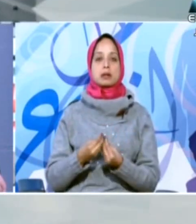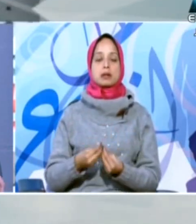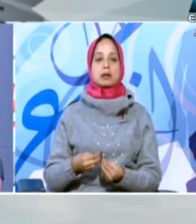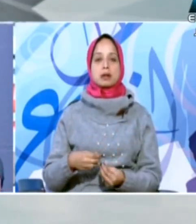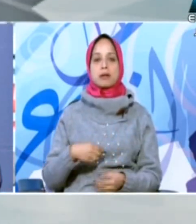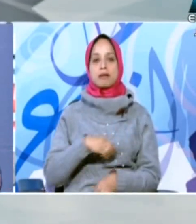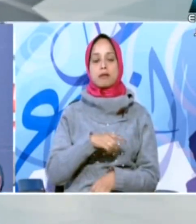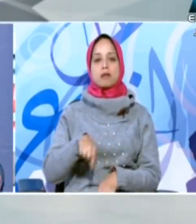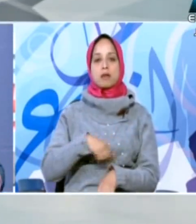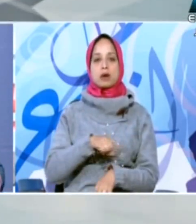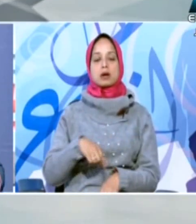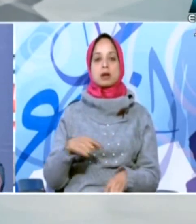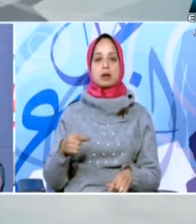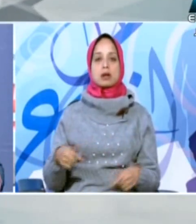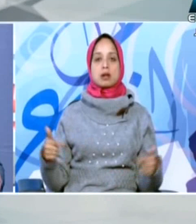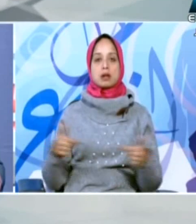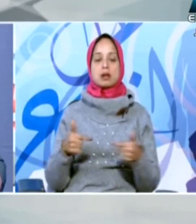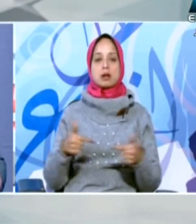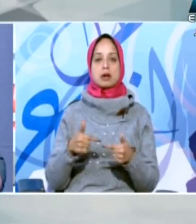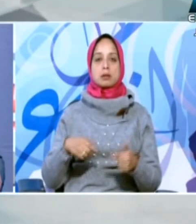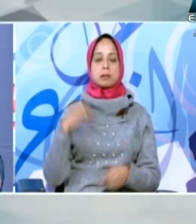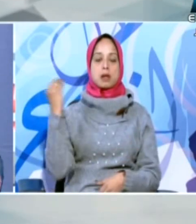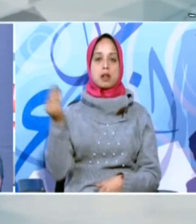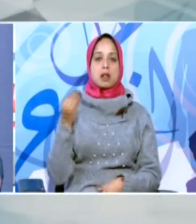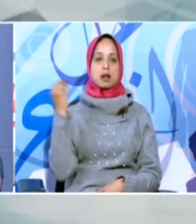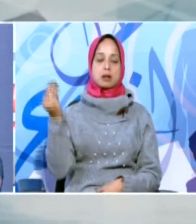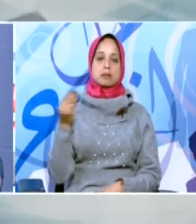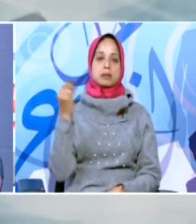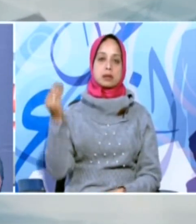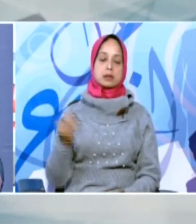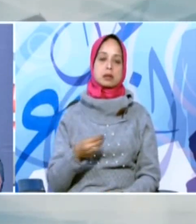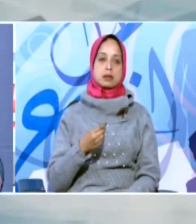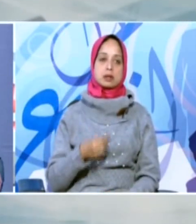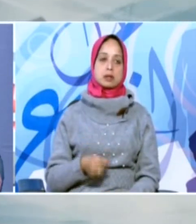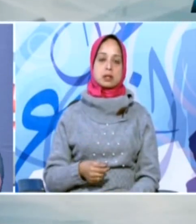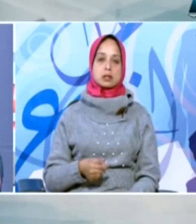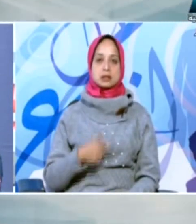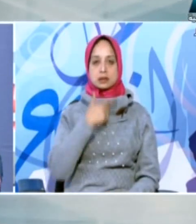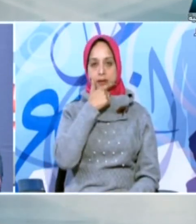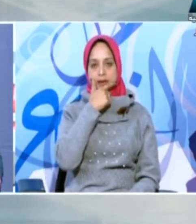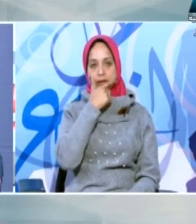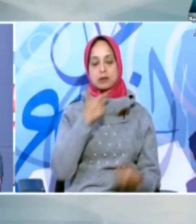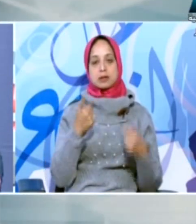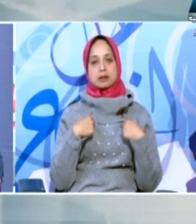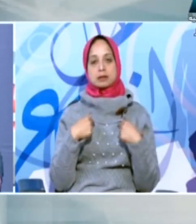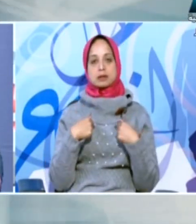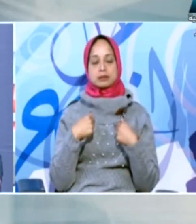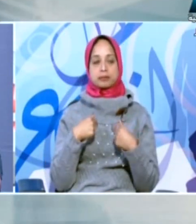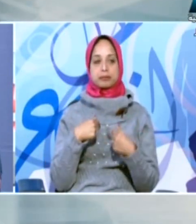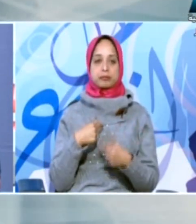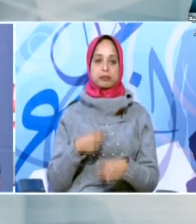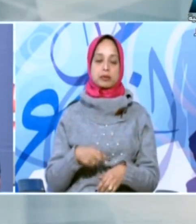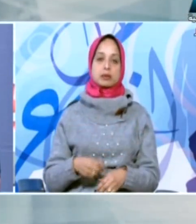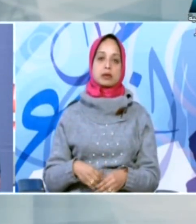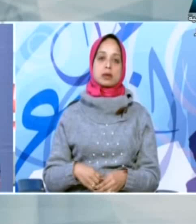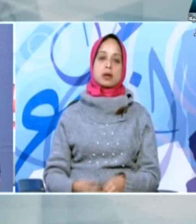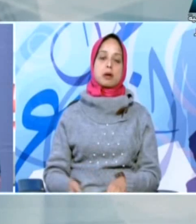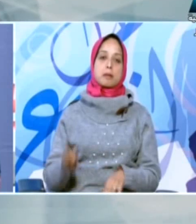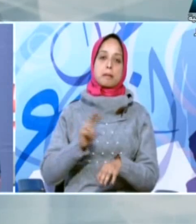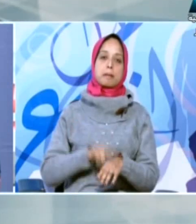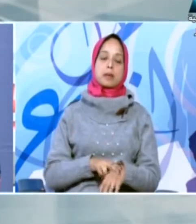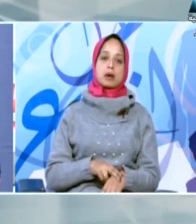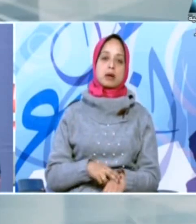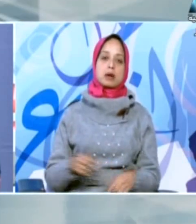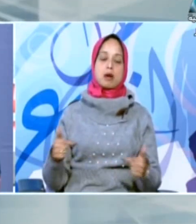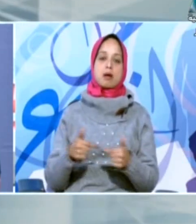العالميه الثانيه حتى لا يحدث ما حدث في الحرب العالميه الاولى. احنا ساعدنا في الحرب العالميه الاولى وضحكتوا علينا، بعد الحرب ما ادتوناش